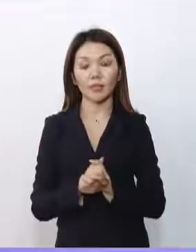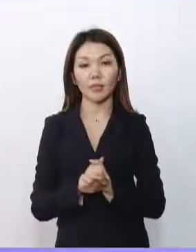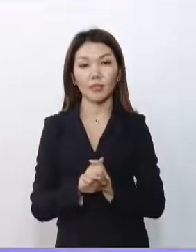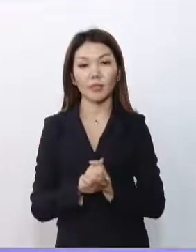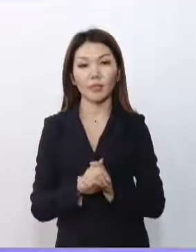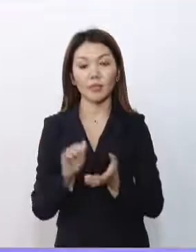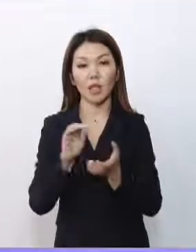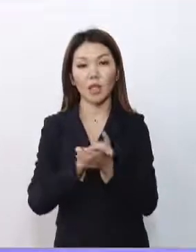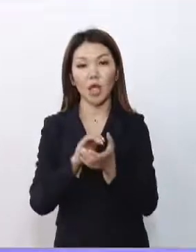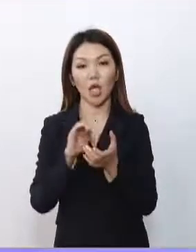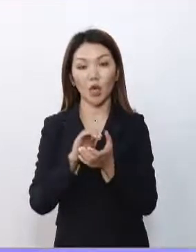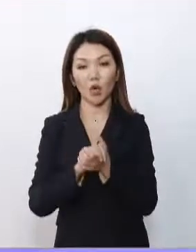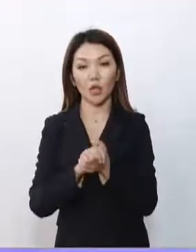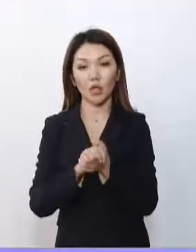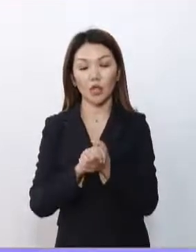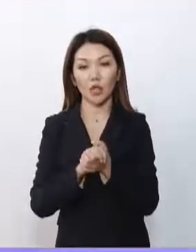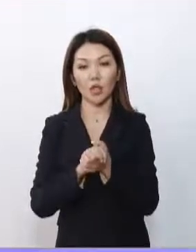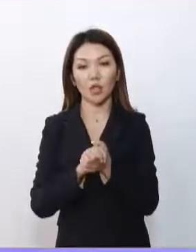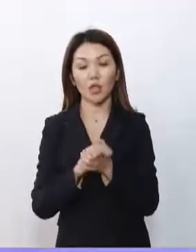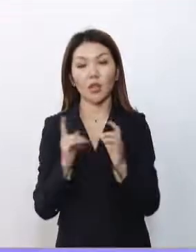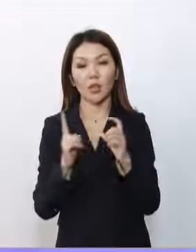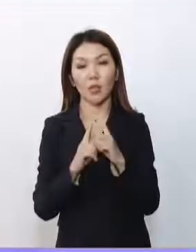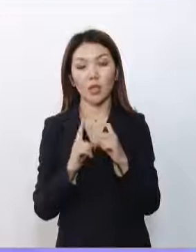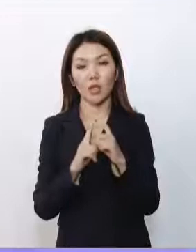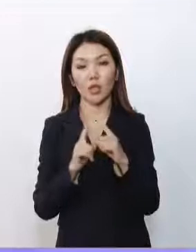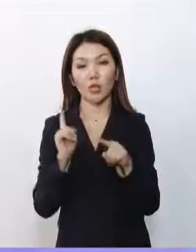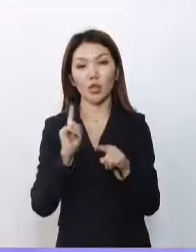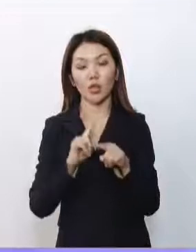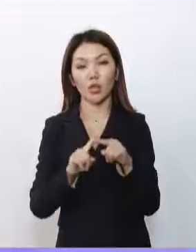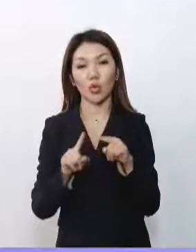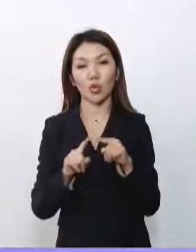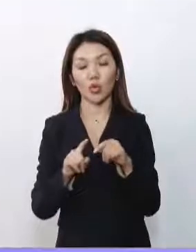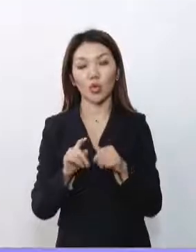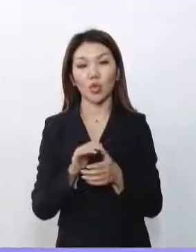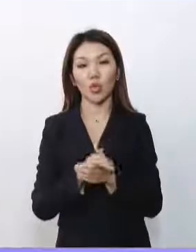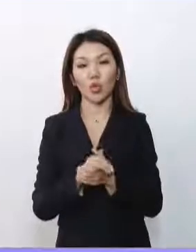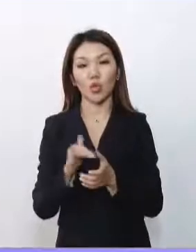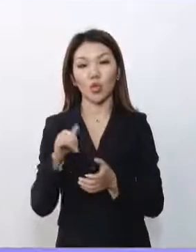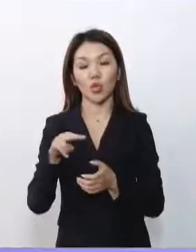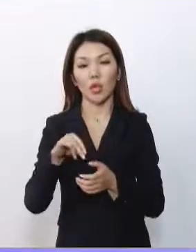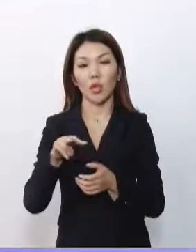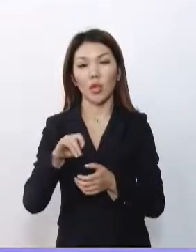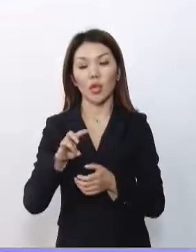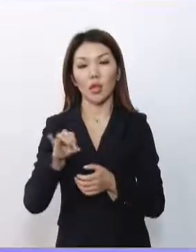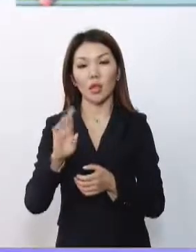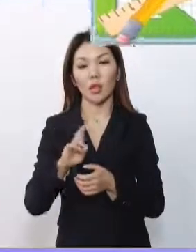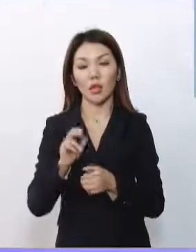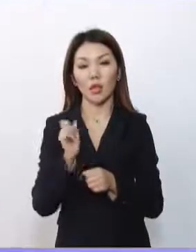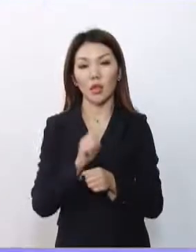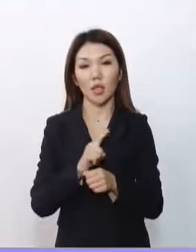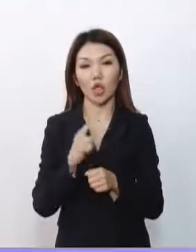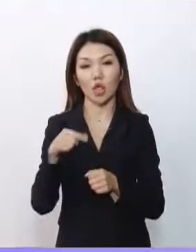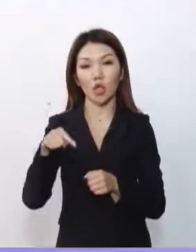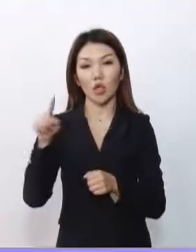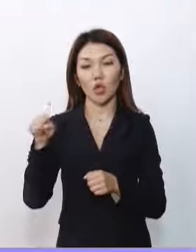познакомимся с понятием скорость удаления задача номер